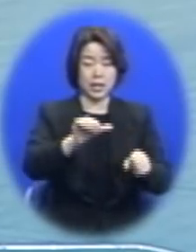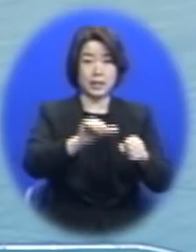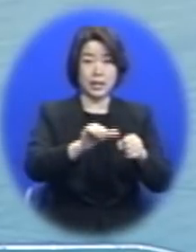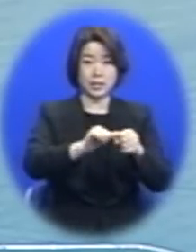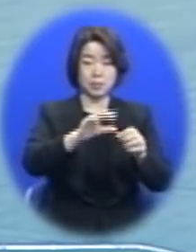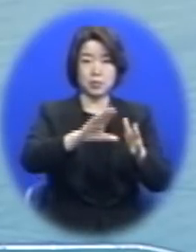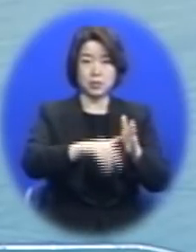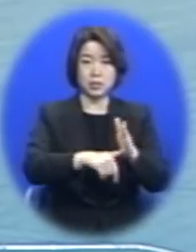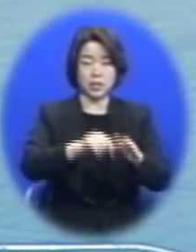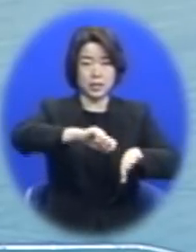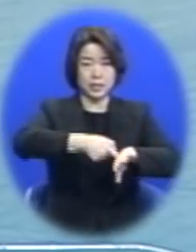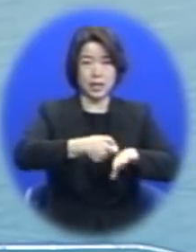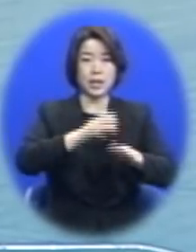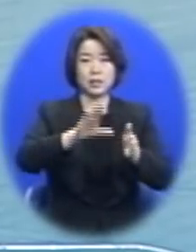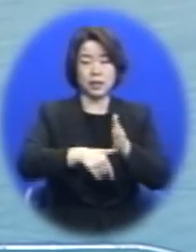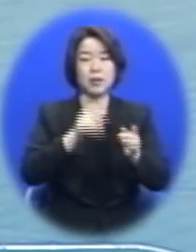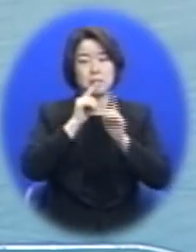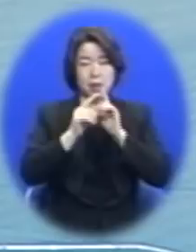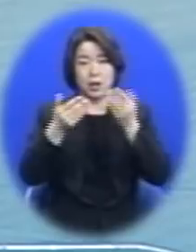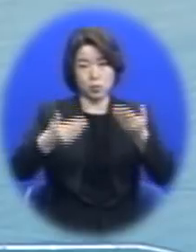말씀하셨다 는거